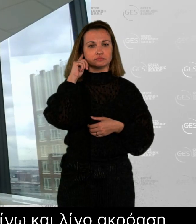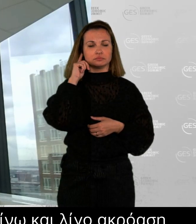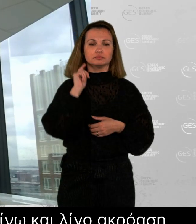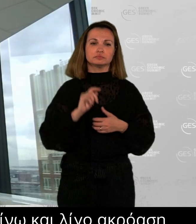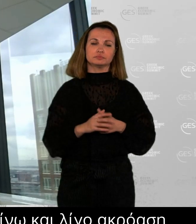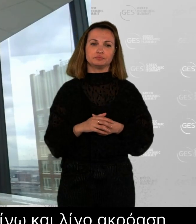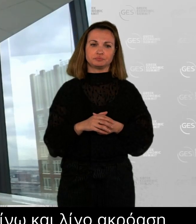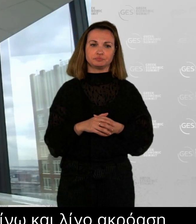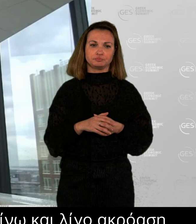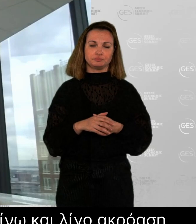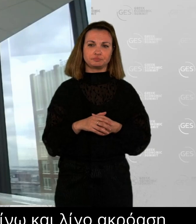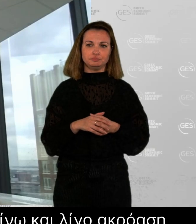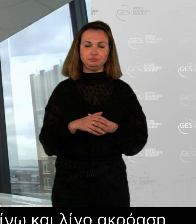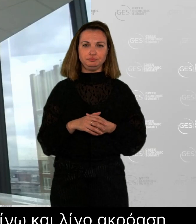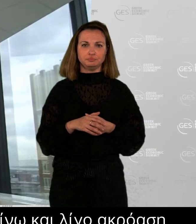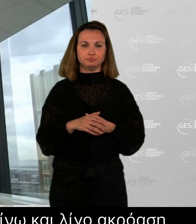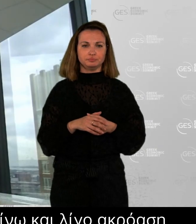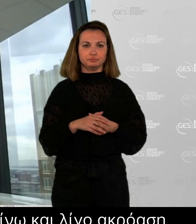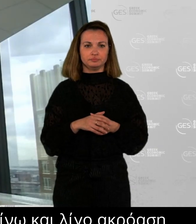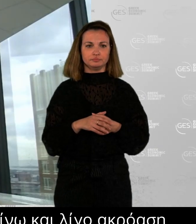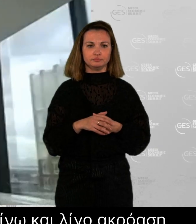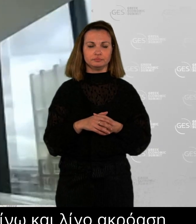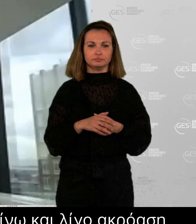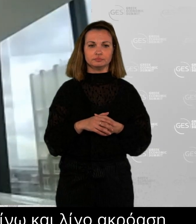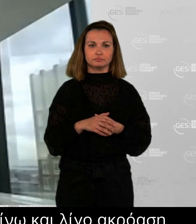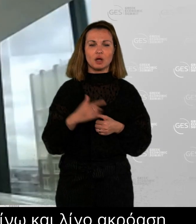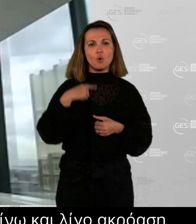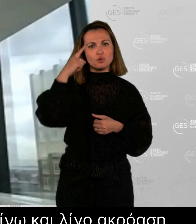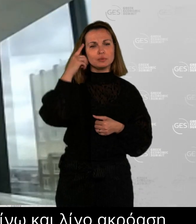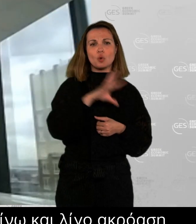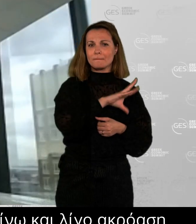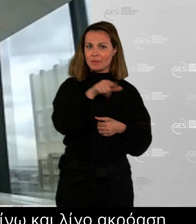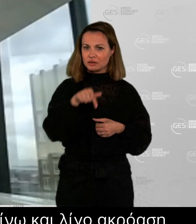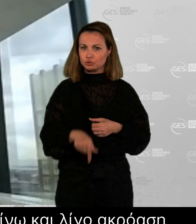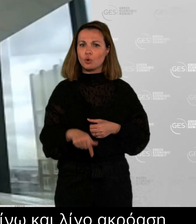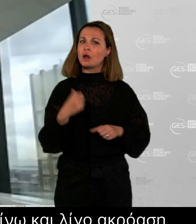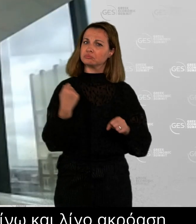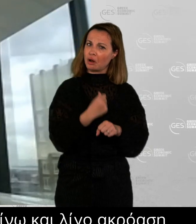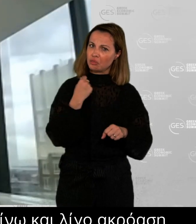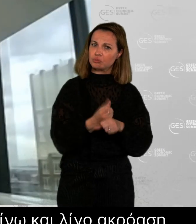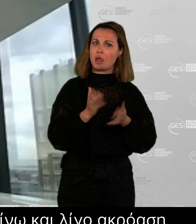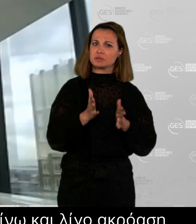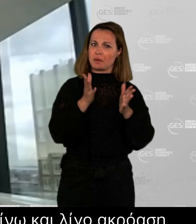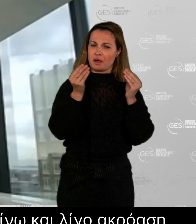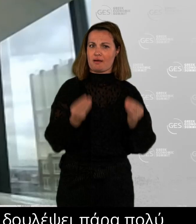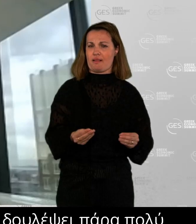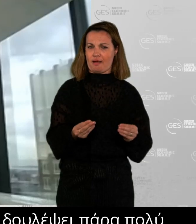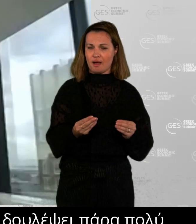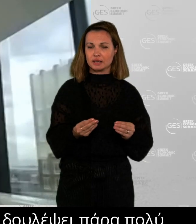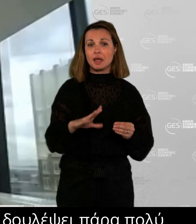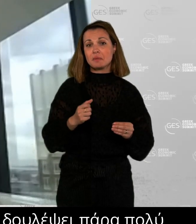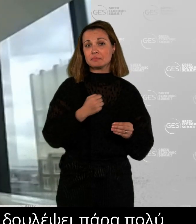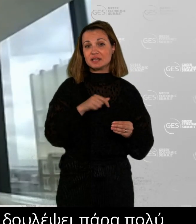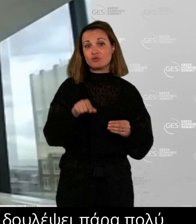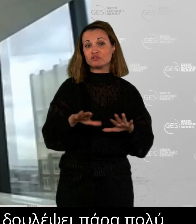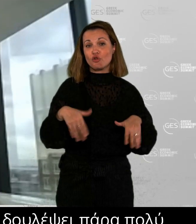υπερασπιστήκαμε σε αυτή τη. Αλλά νομίζω μέχρι στιγμής έχει δουλέψει πάρα πολύ και ελπίζω να είναι και σαν οδηγός για τις επόμενες προσπάθειες.